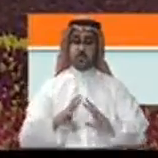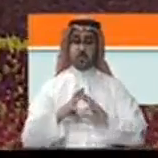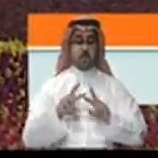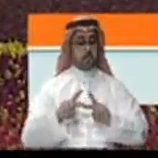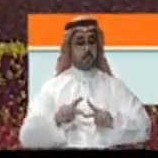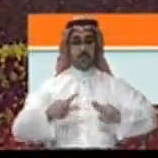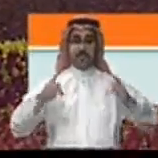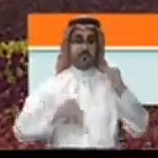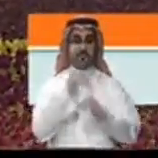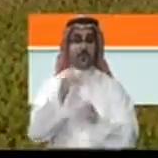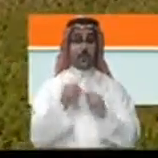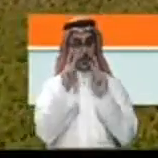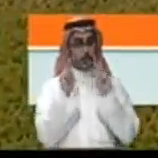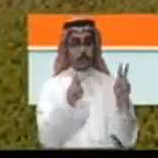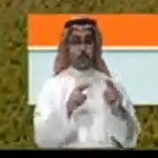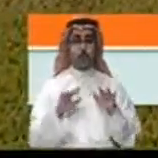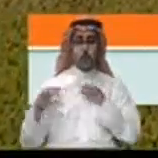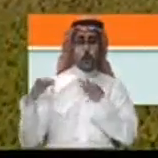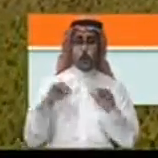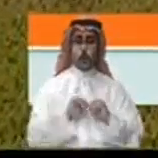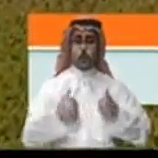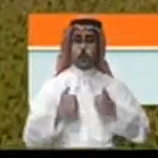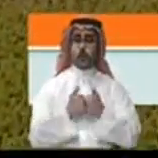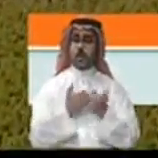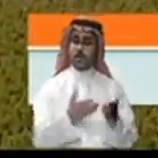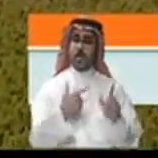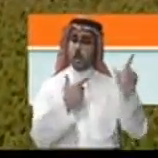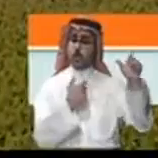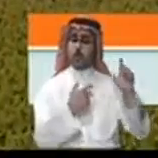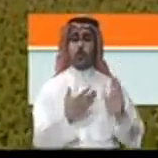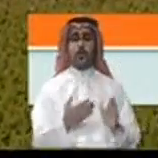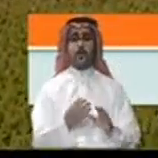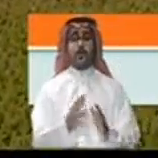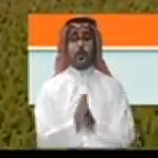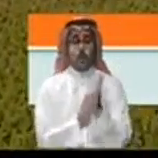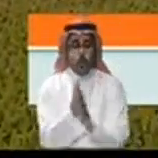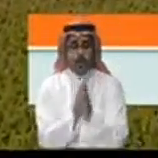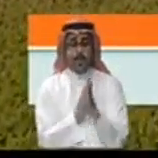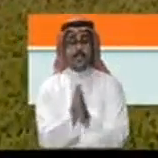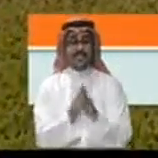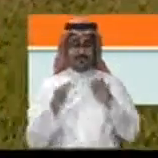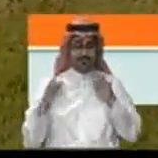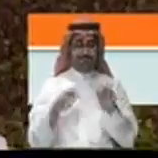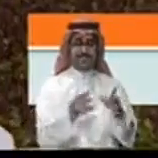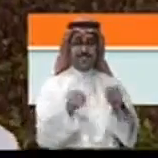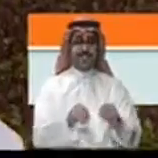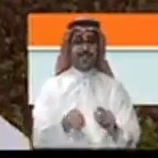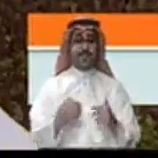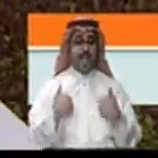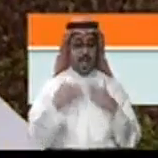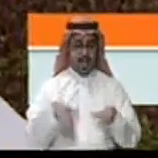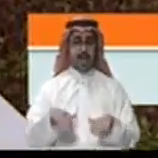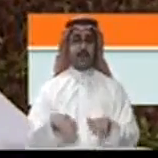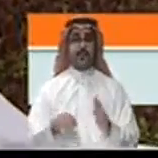تطور ملحوظ، مثل ما تلاحظون أيضا الحضور الغفير من أهالي منطقة تبوك المتشوقين لمثل هذه الفعاليات المهمة. أنا